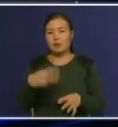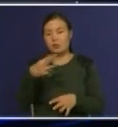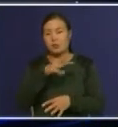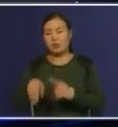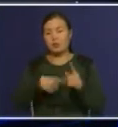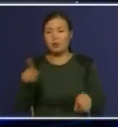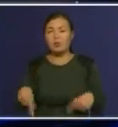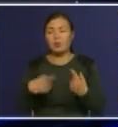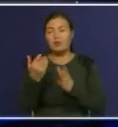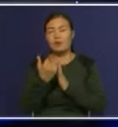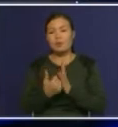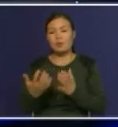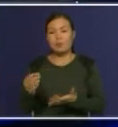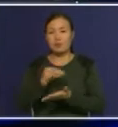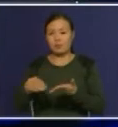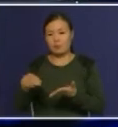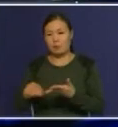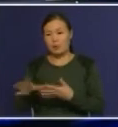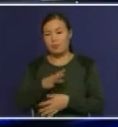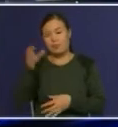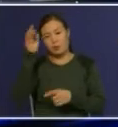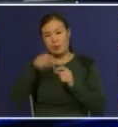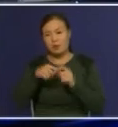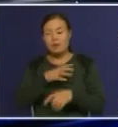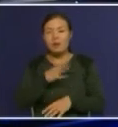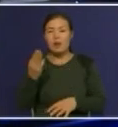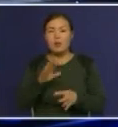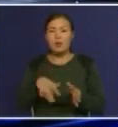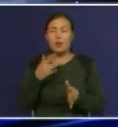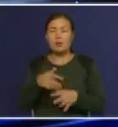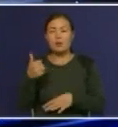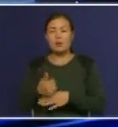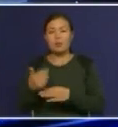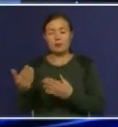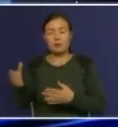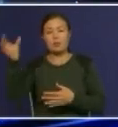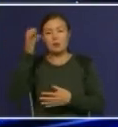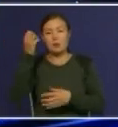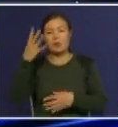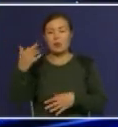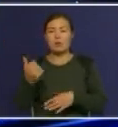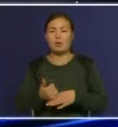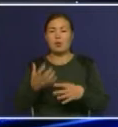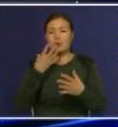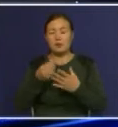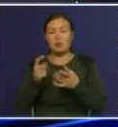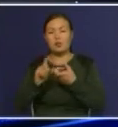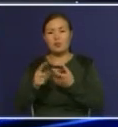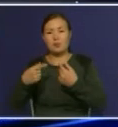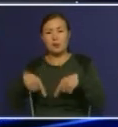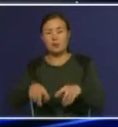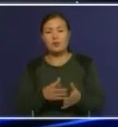жаңғыру бағдарламасы туралы диктант жазып білімін тексерді. Ақтау қаласының әкімдігімен білім, мәдениет басқармалары өзіне қарасты